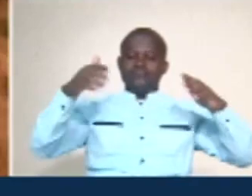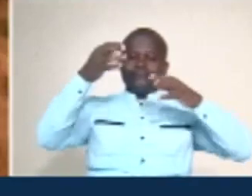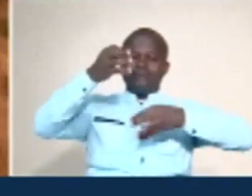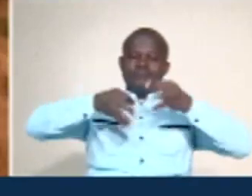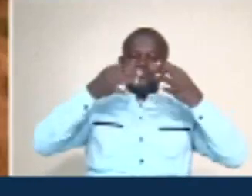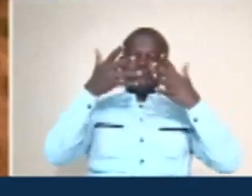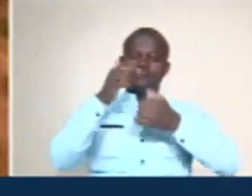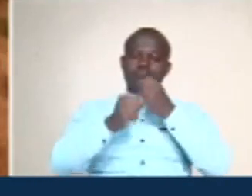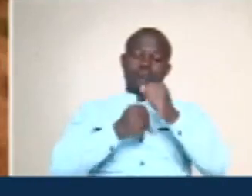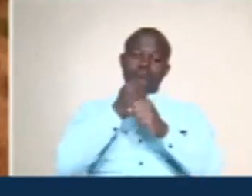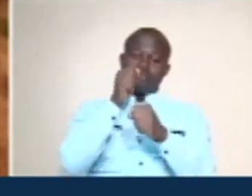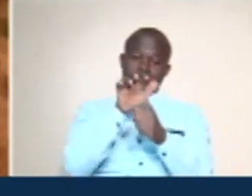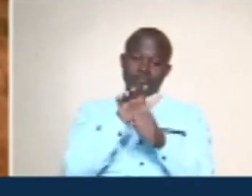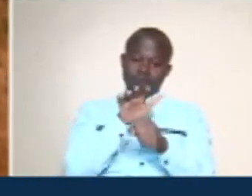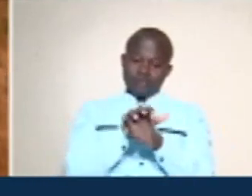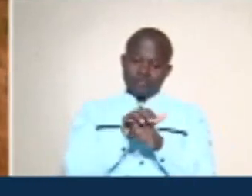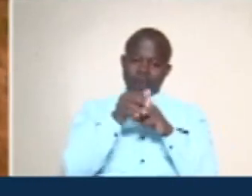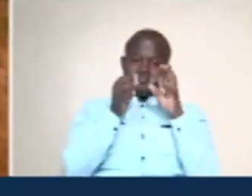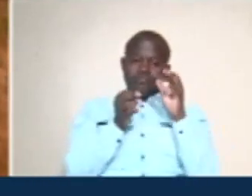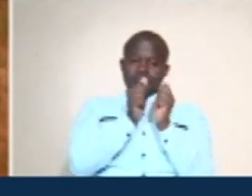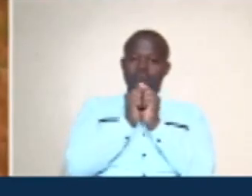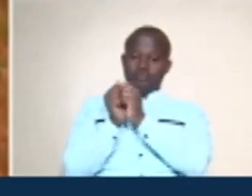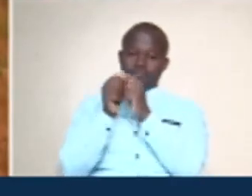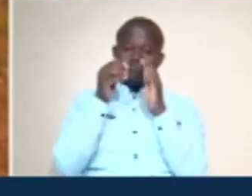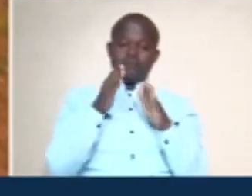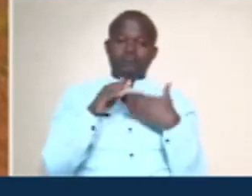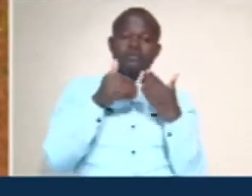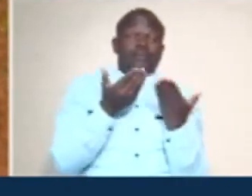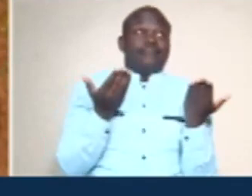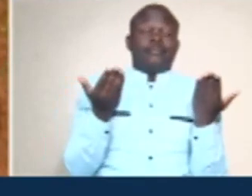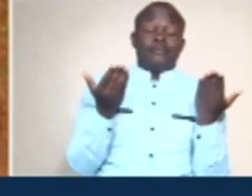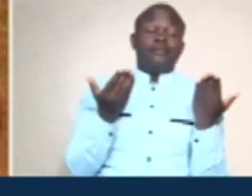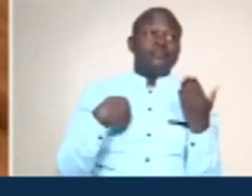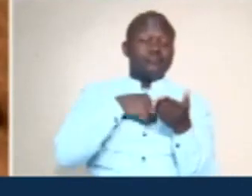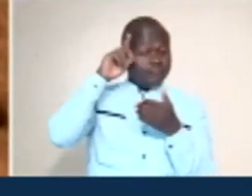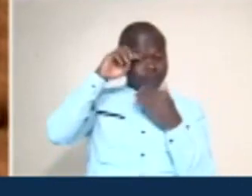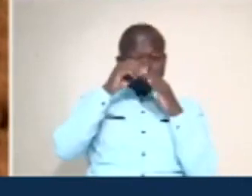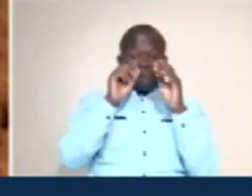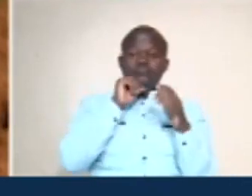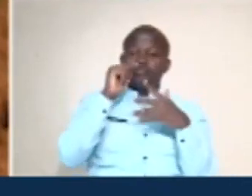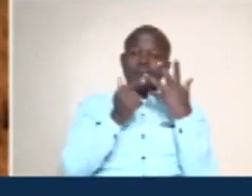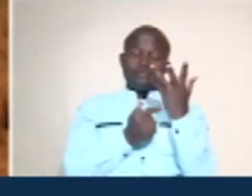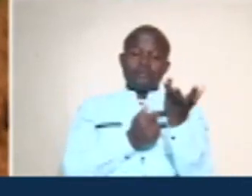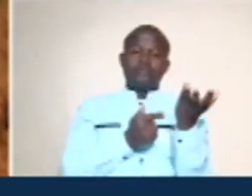hashize imyaka myinshi tuyiburana n'umuntu yewe ndumva nta n'ikintu we hari na tunafarana cyane,